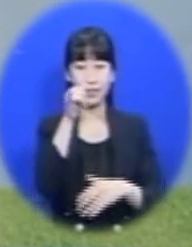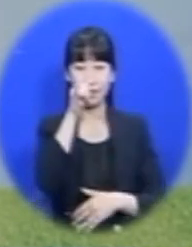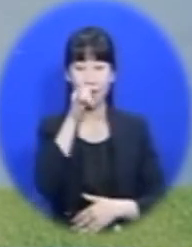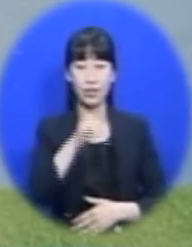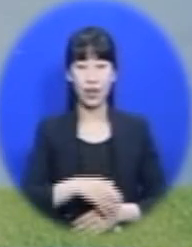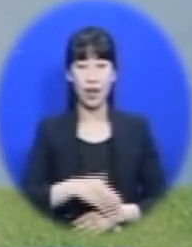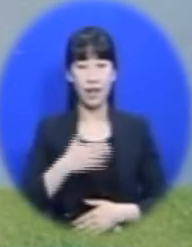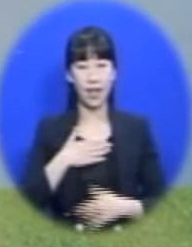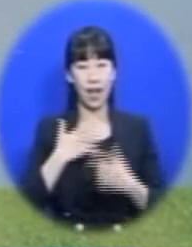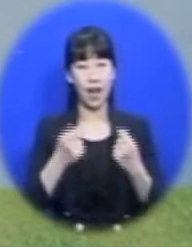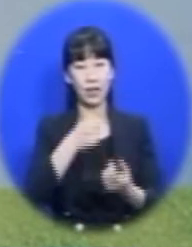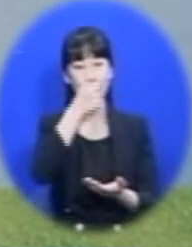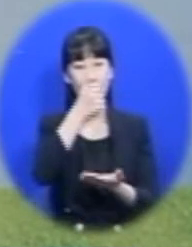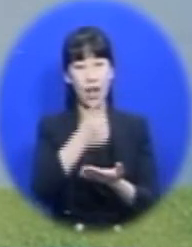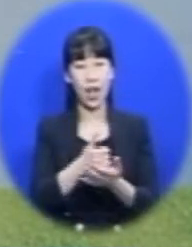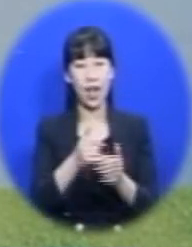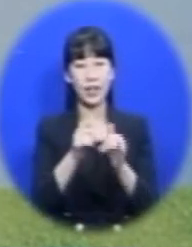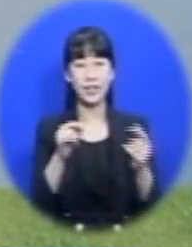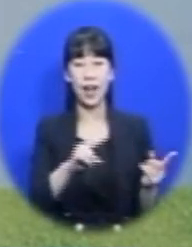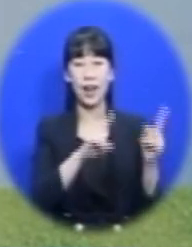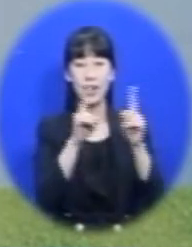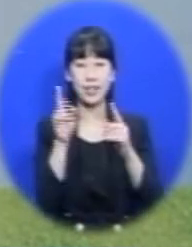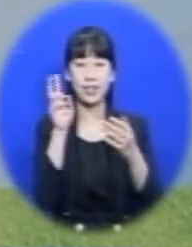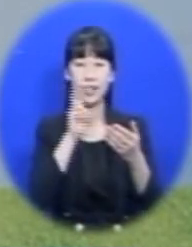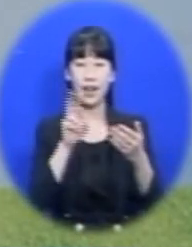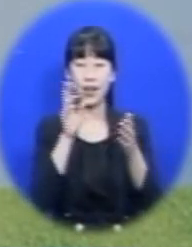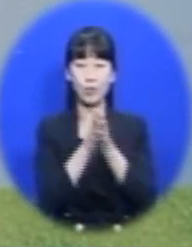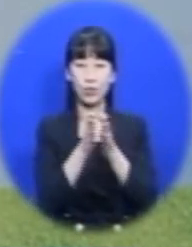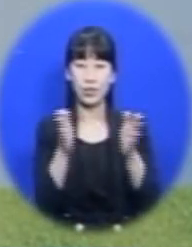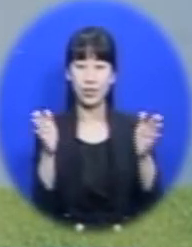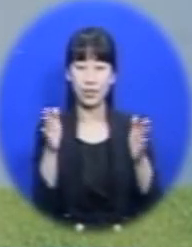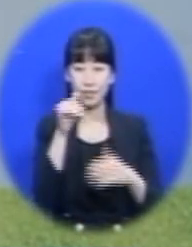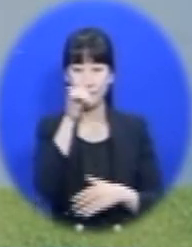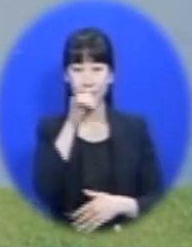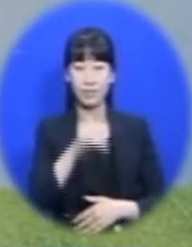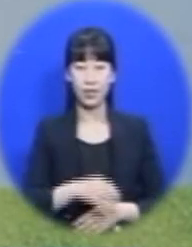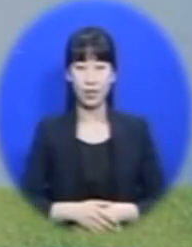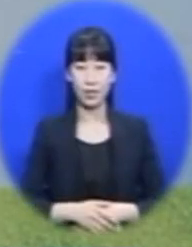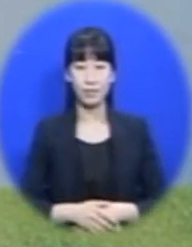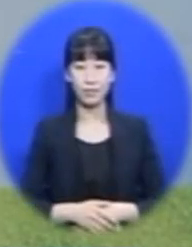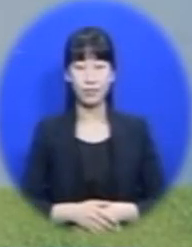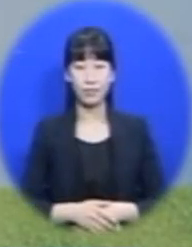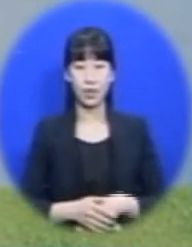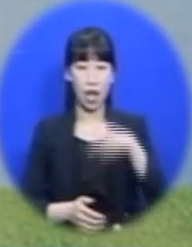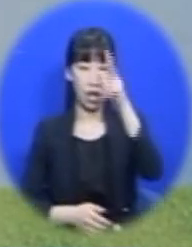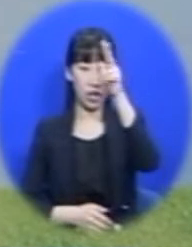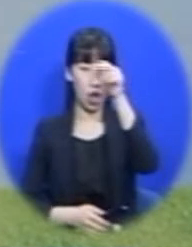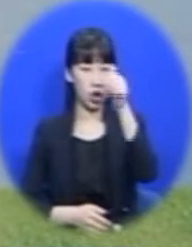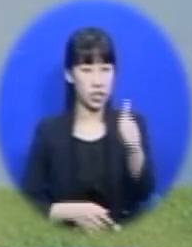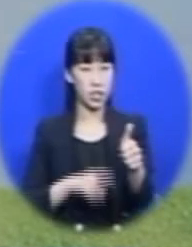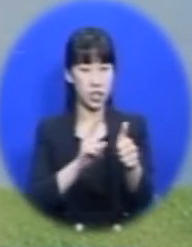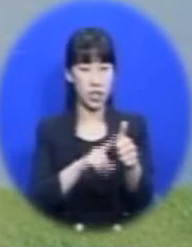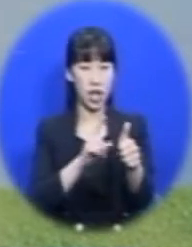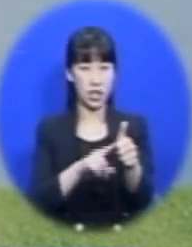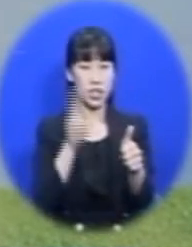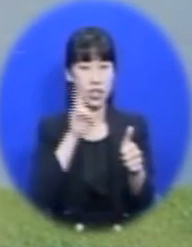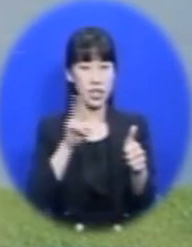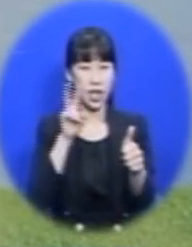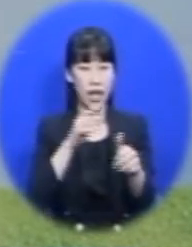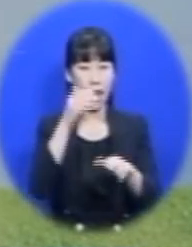같은 죄인 살리신 찬송을 부르는 겁니다. 그런데 이 반드 브렉시는 그 찬양을 끝까지